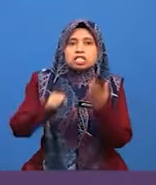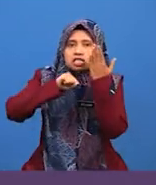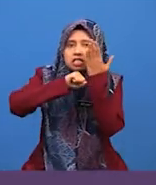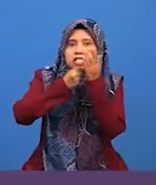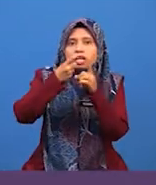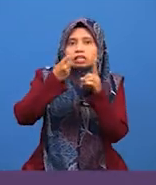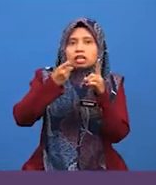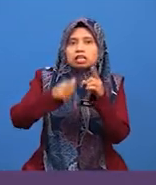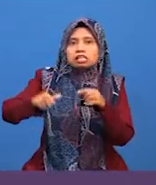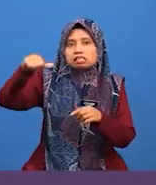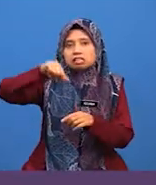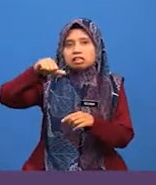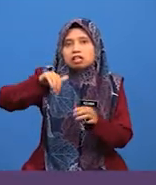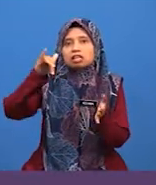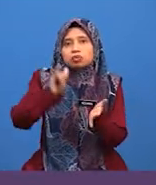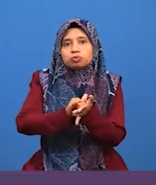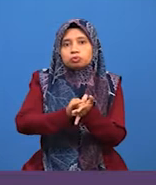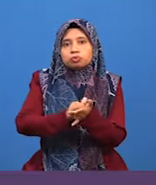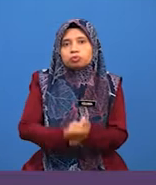Sejak dari kegagalan itu,